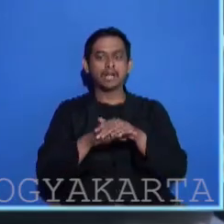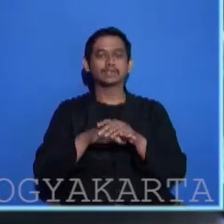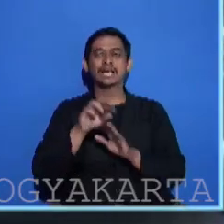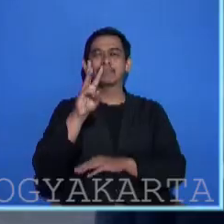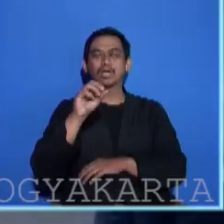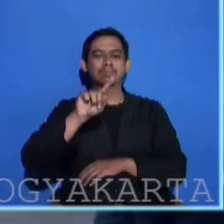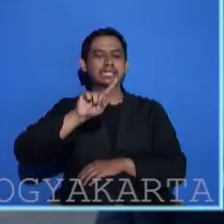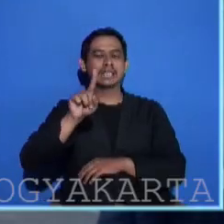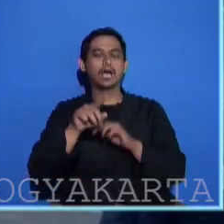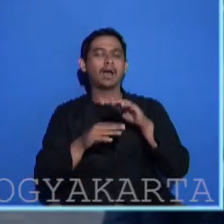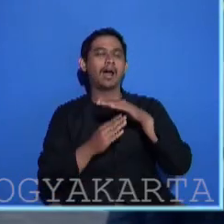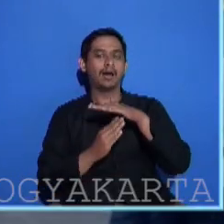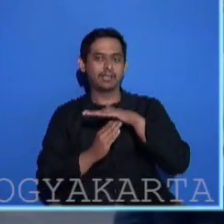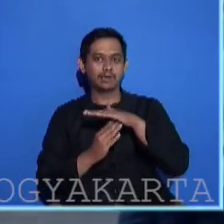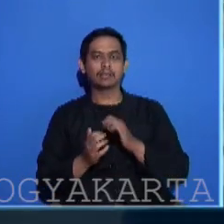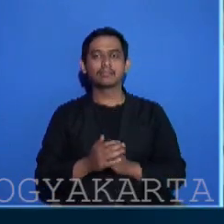menit